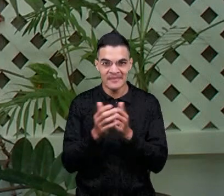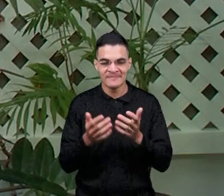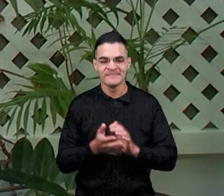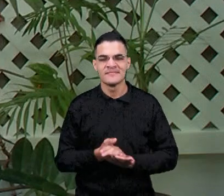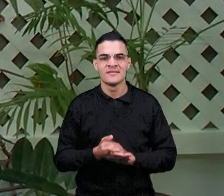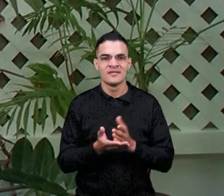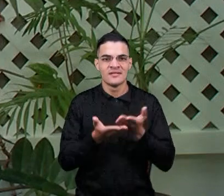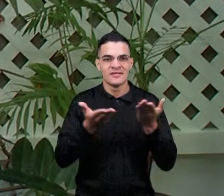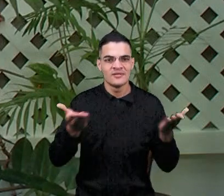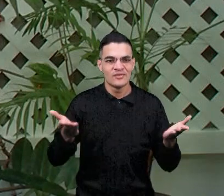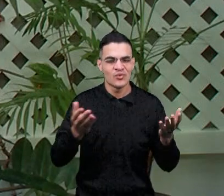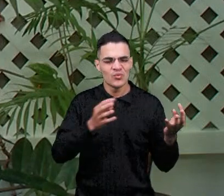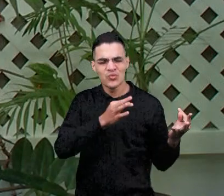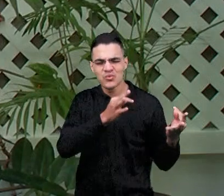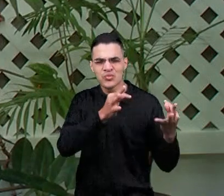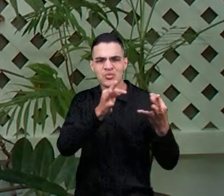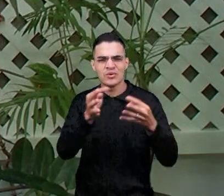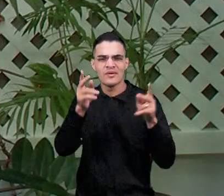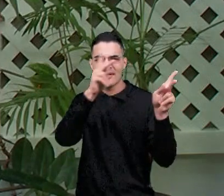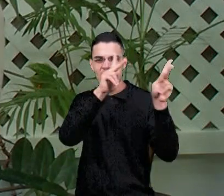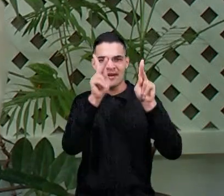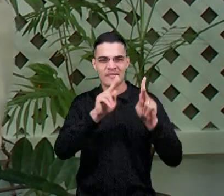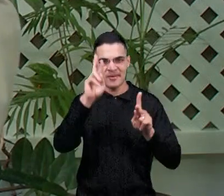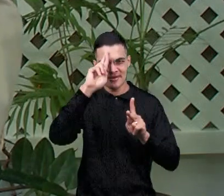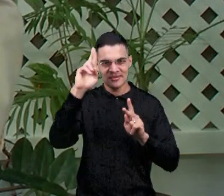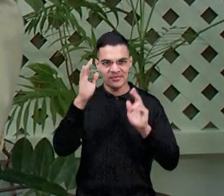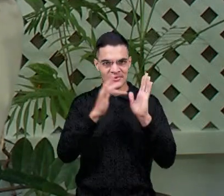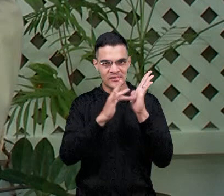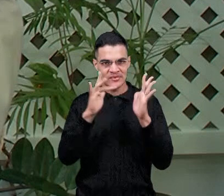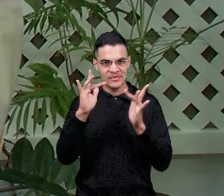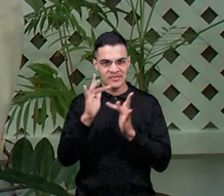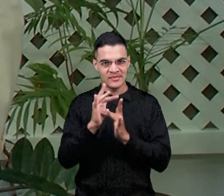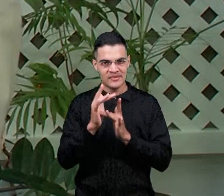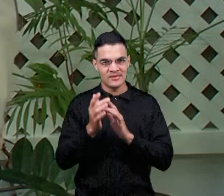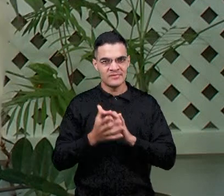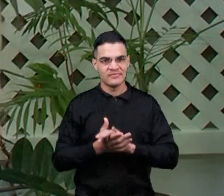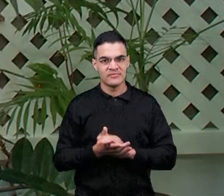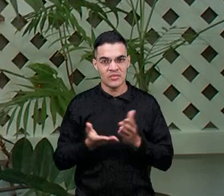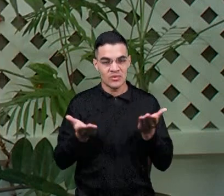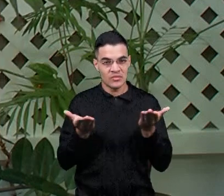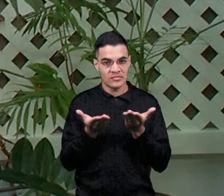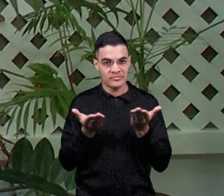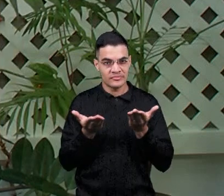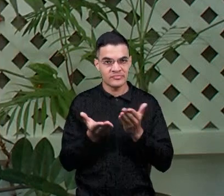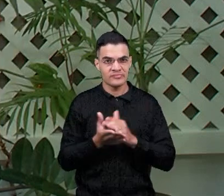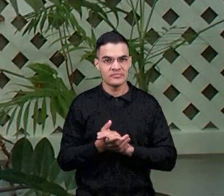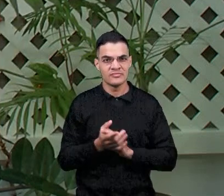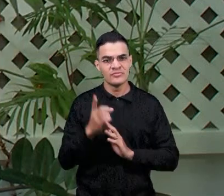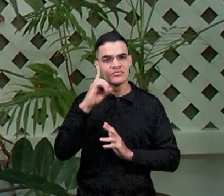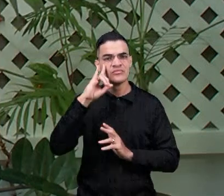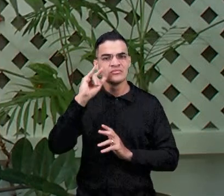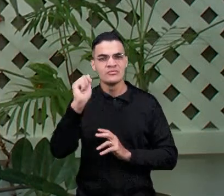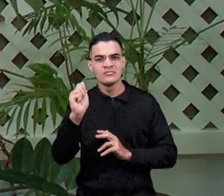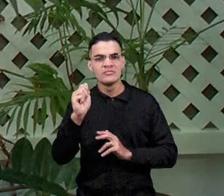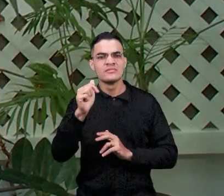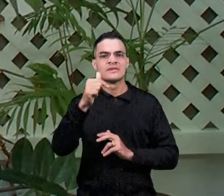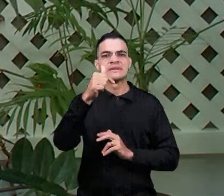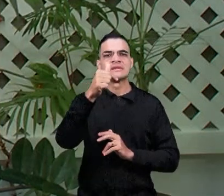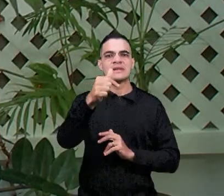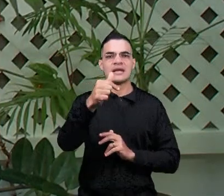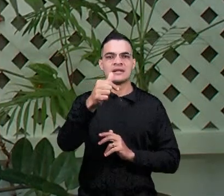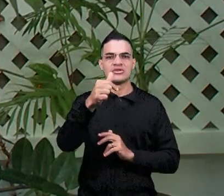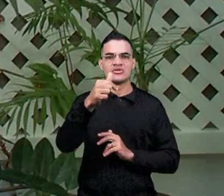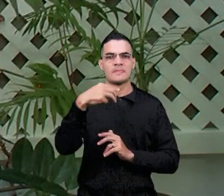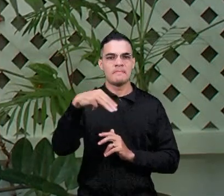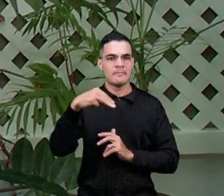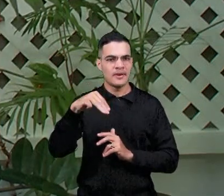Mes frères et sœurs, je veux saluer à tous dans la paix du Seigneur Jésus. Aujourd'hui, le 7